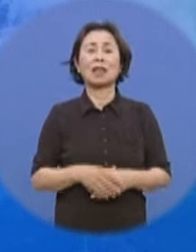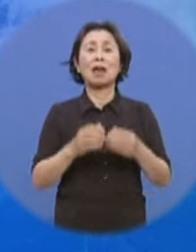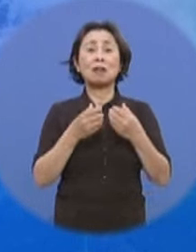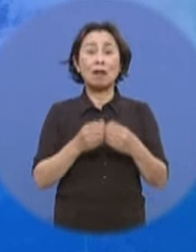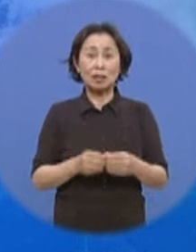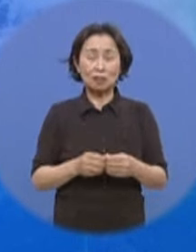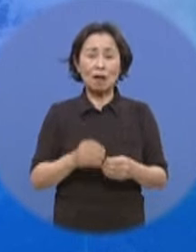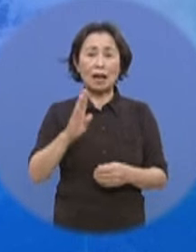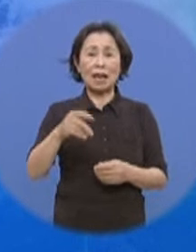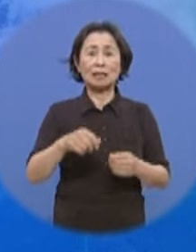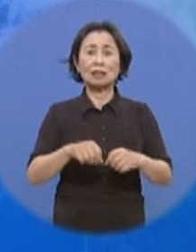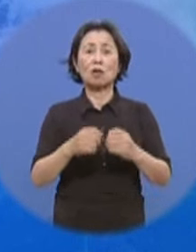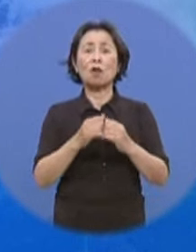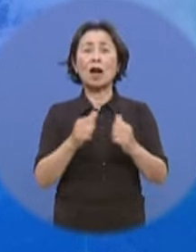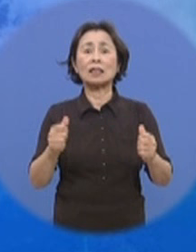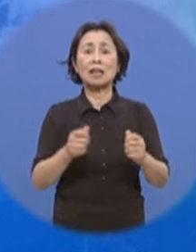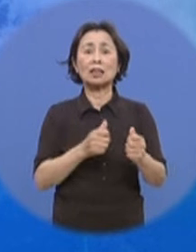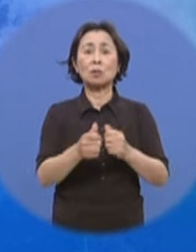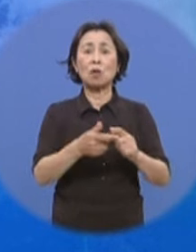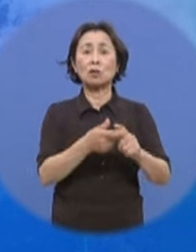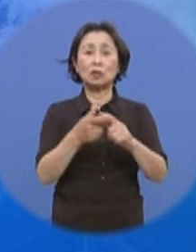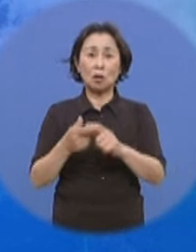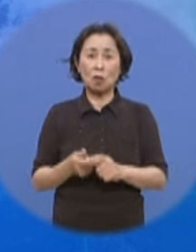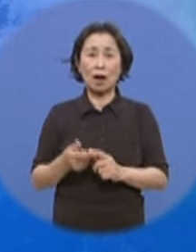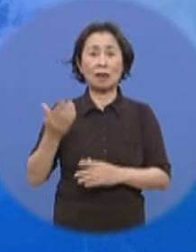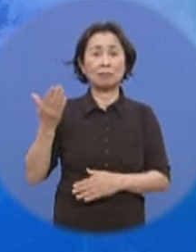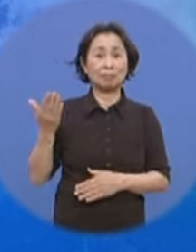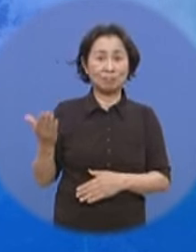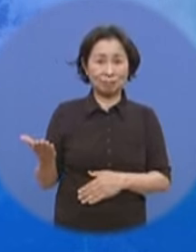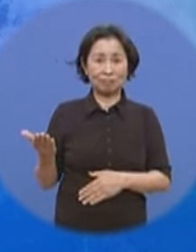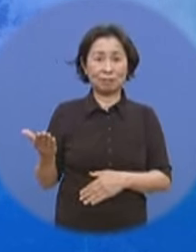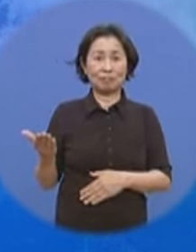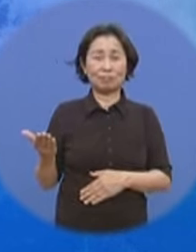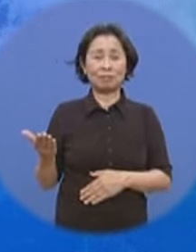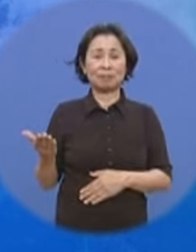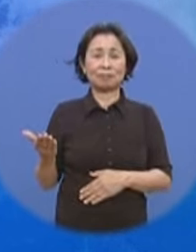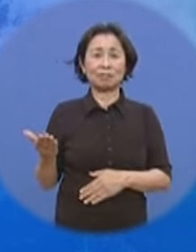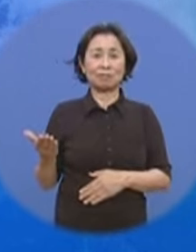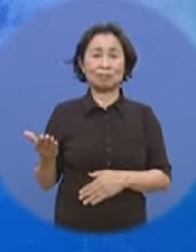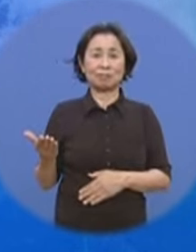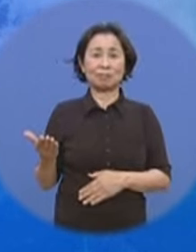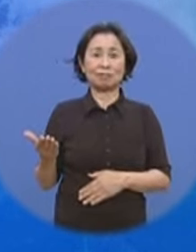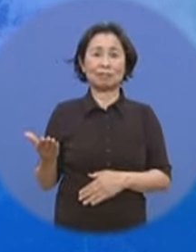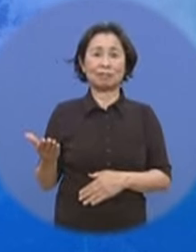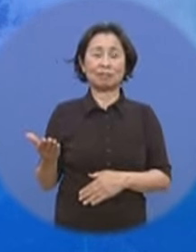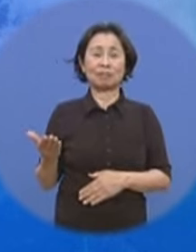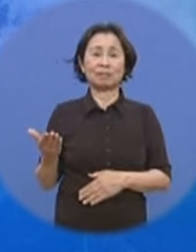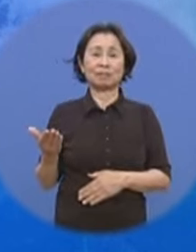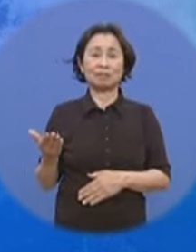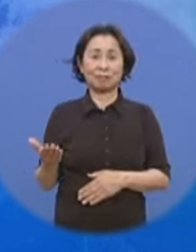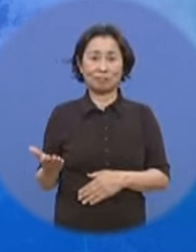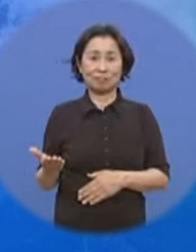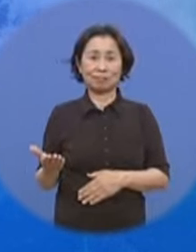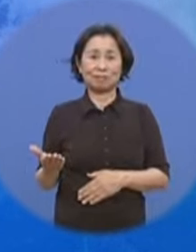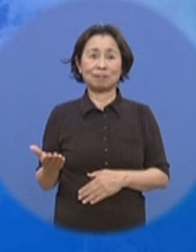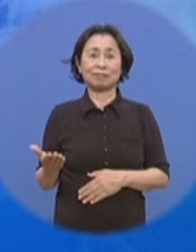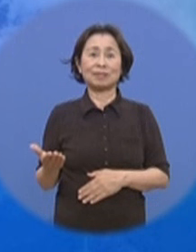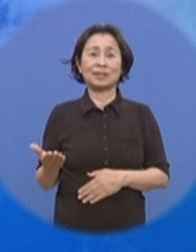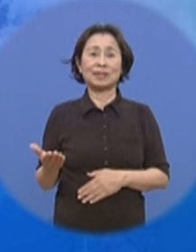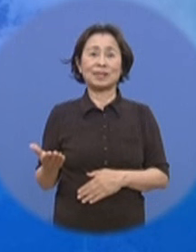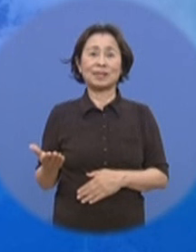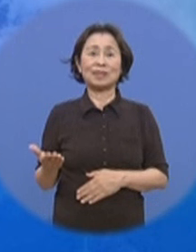スポーツ協会電話073445の7314番FA